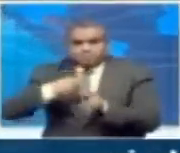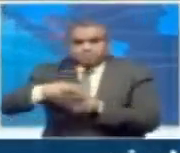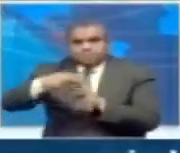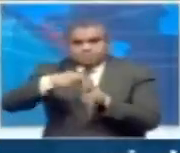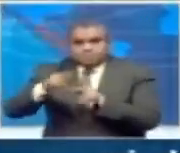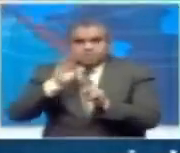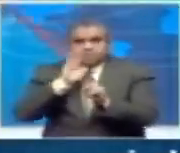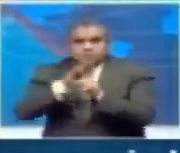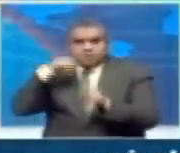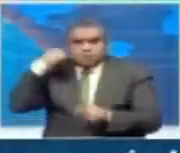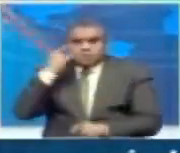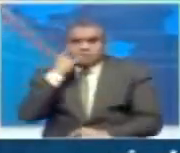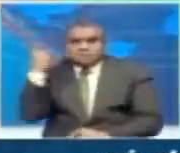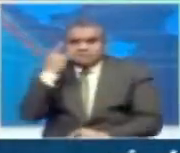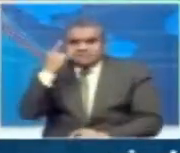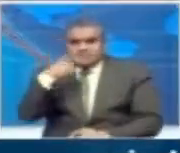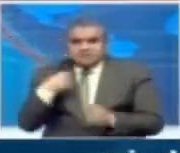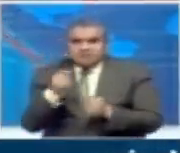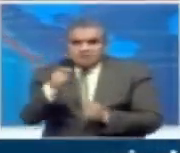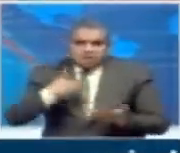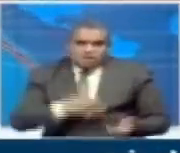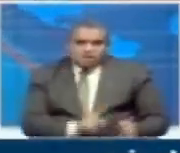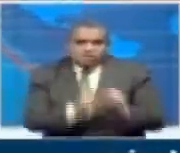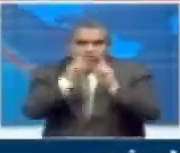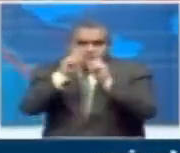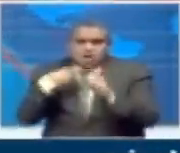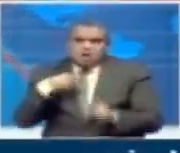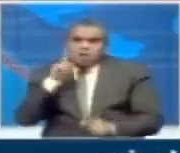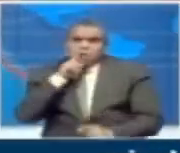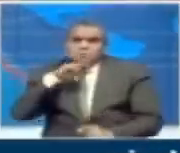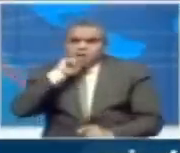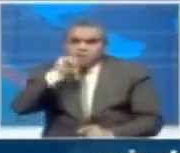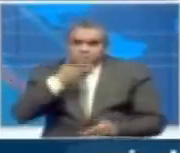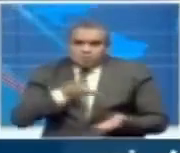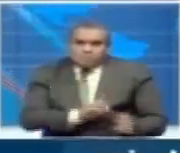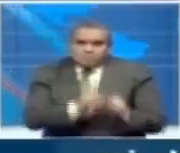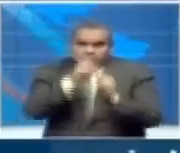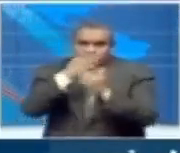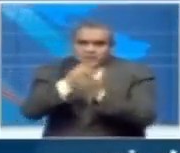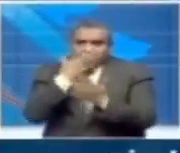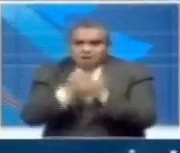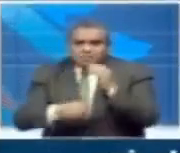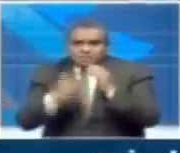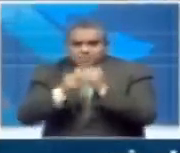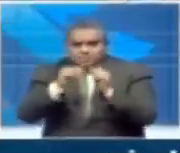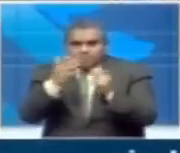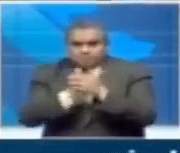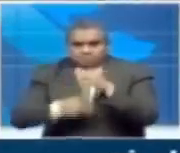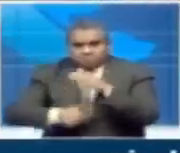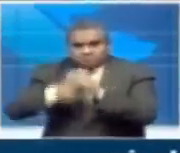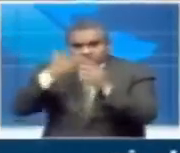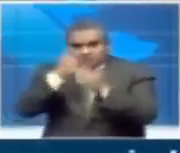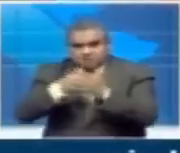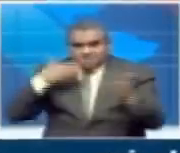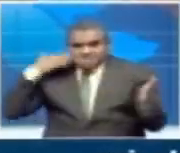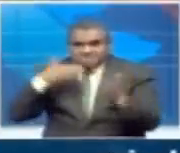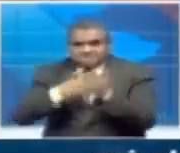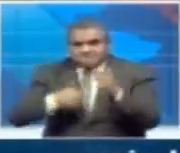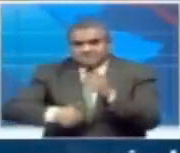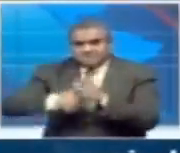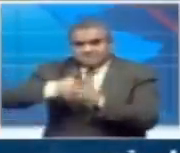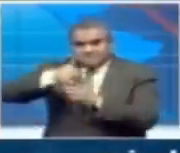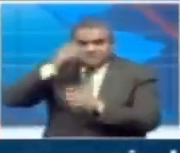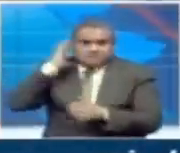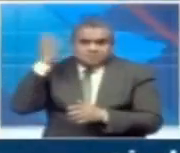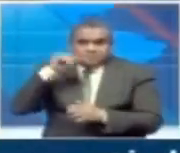وزارة الداخلية لأسر الشهداء، تقديرا للتضحيات التي سطرها أبناؤهم ليصل الوطن إلى ما هو عليه الآن